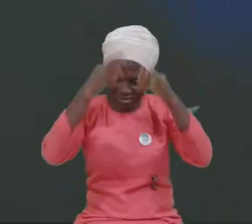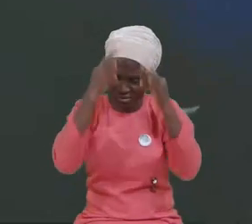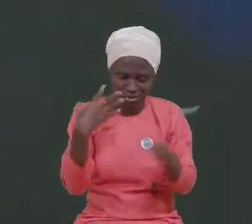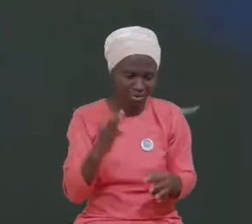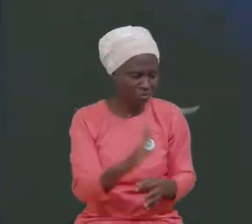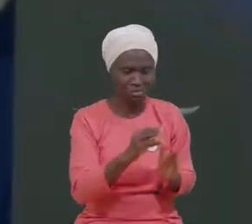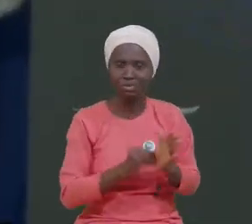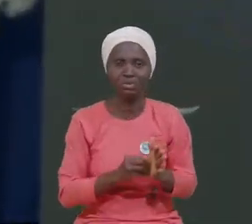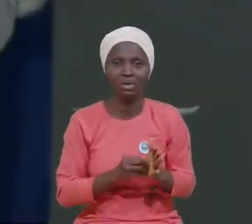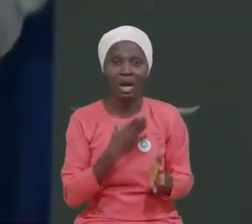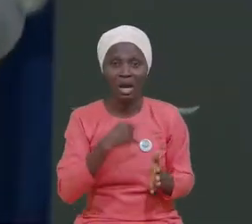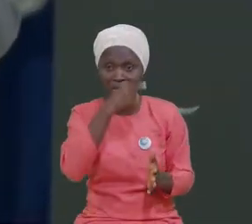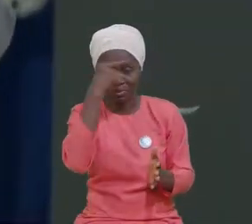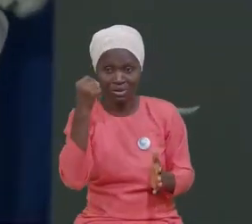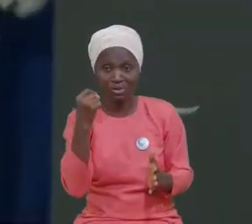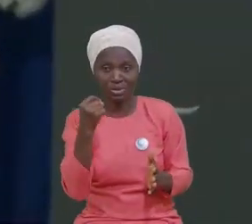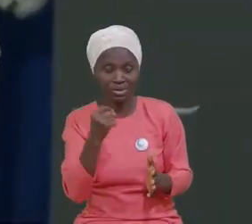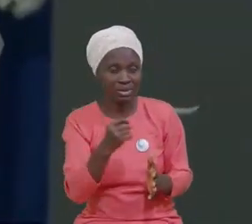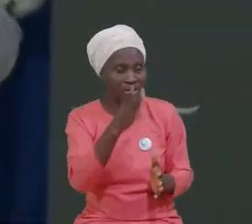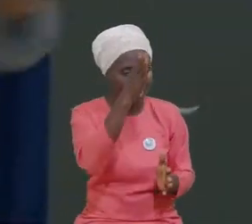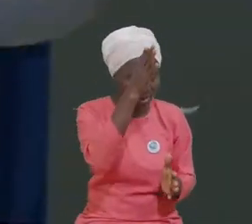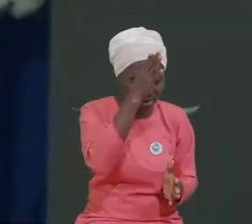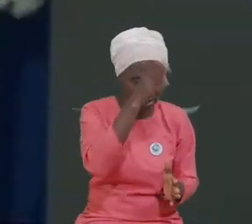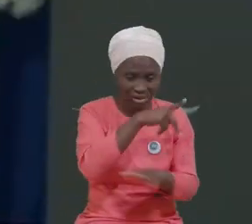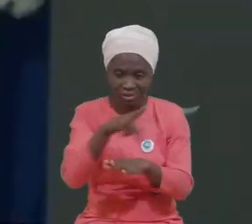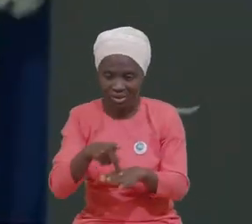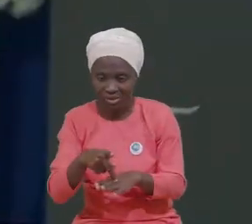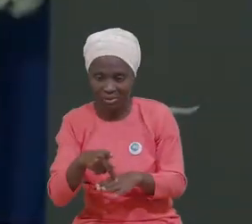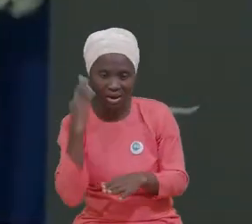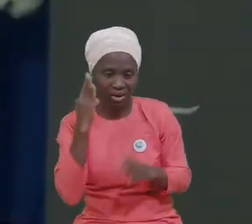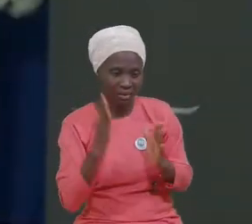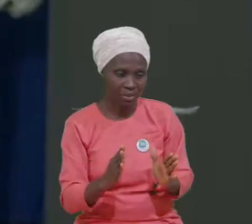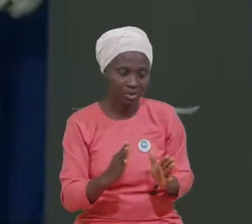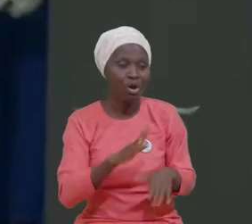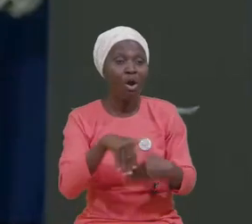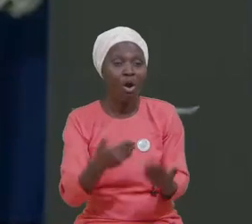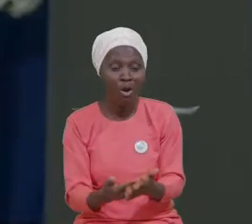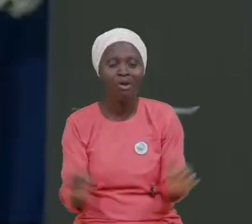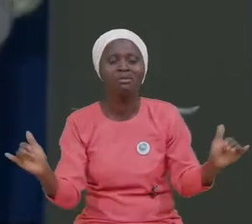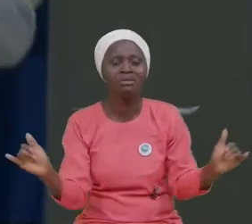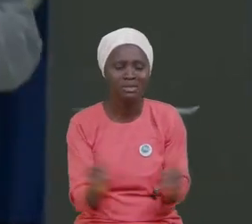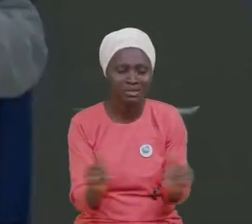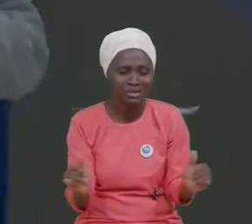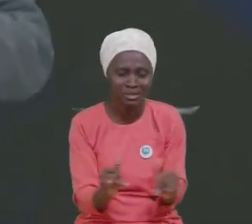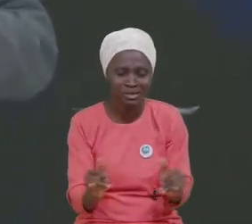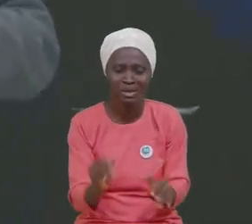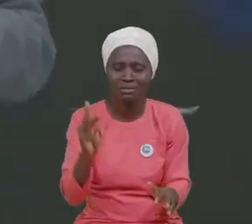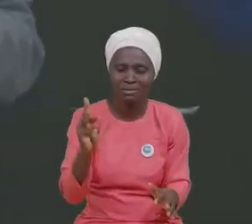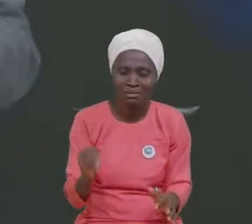personnelle. Et parce que papa, directeur et pasteur, ils étaient du